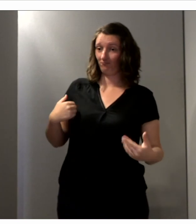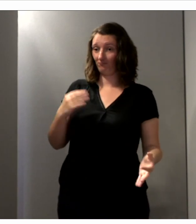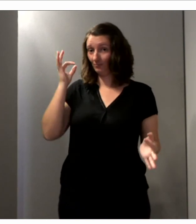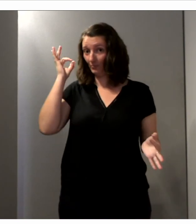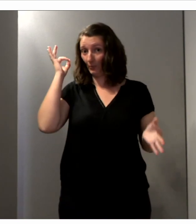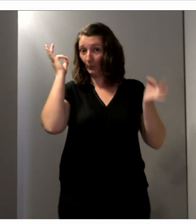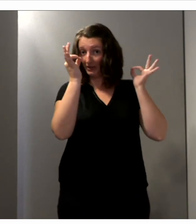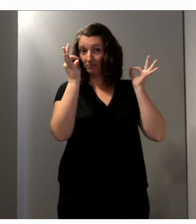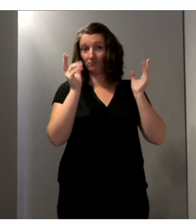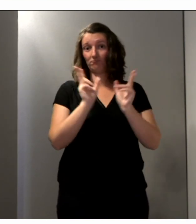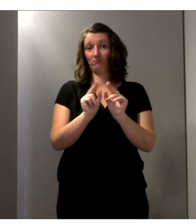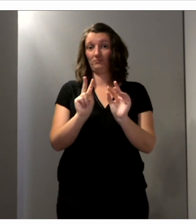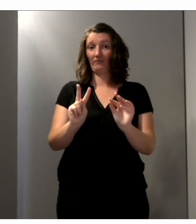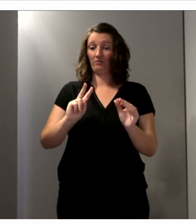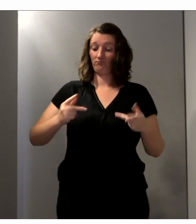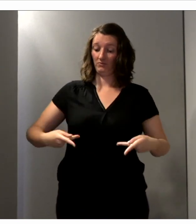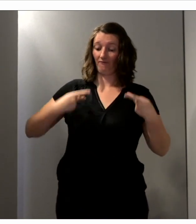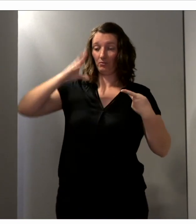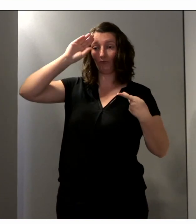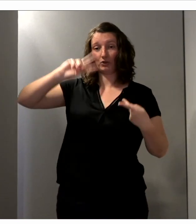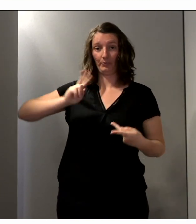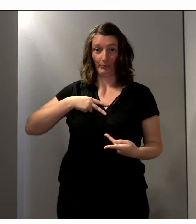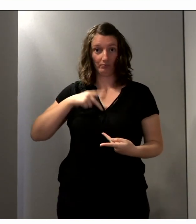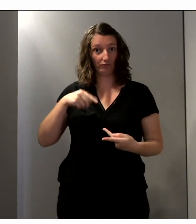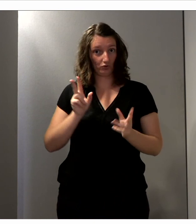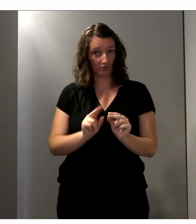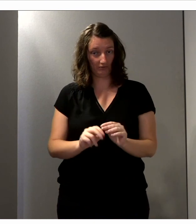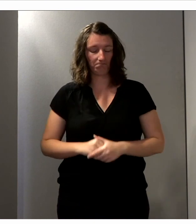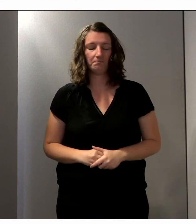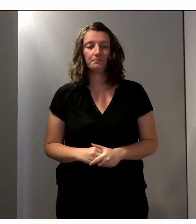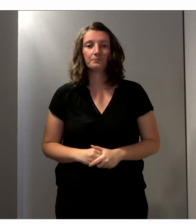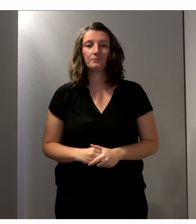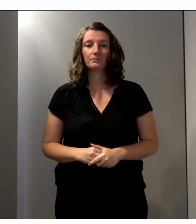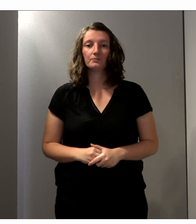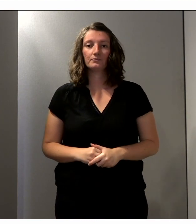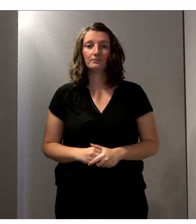parler à propos de ma vie professionnelle et